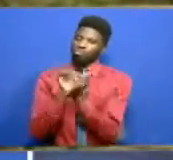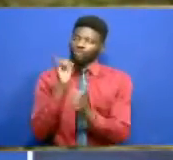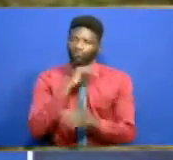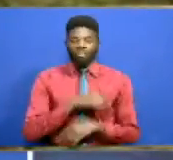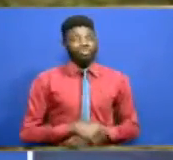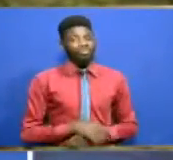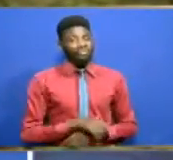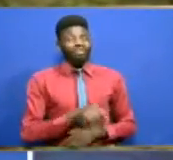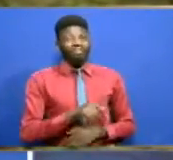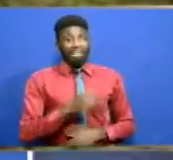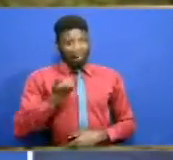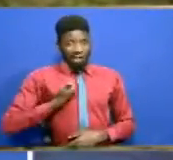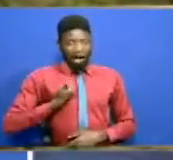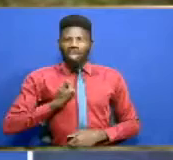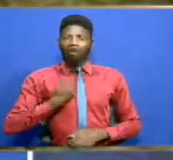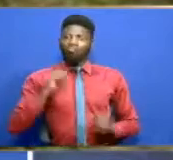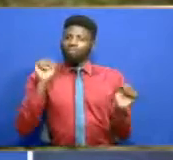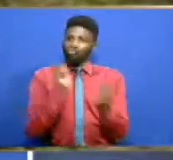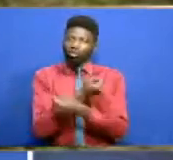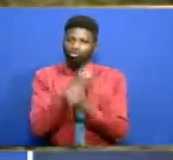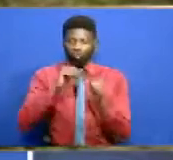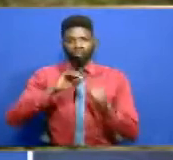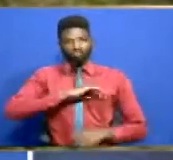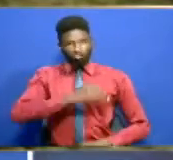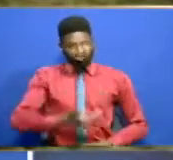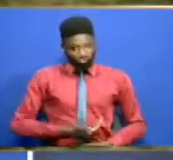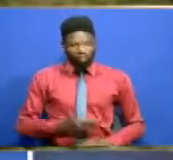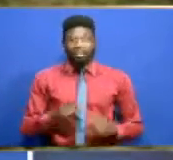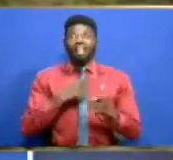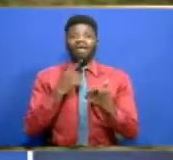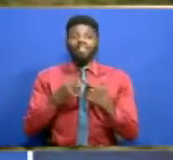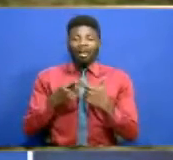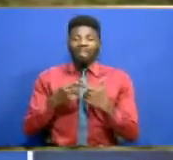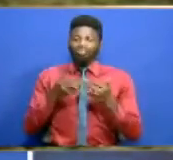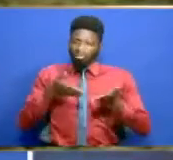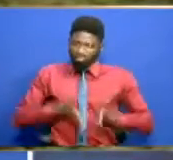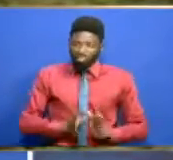mimba na azae kabla hatujakamata yule mwanaume